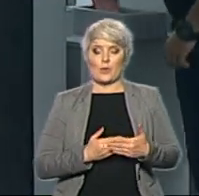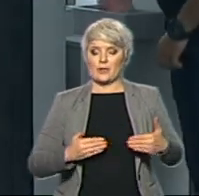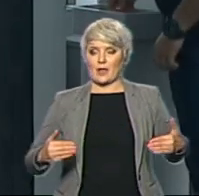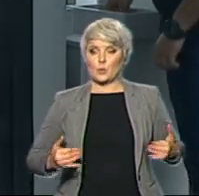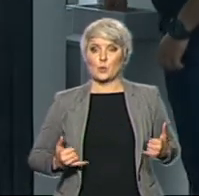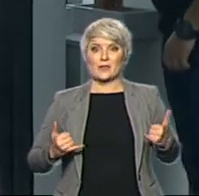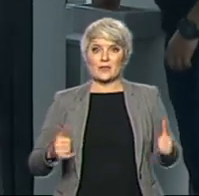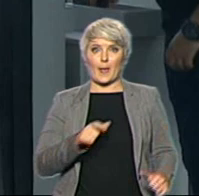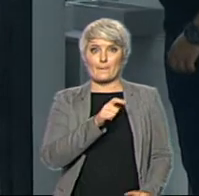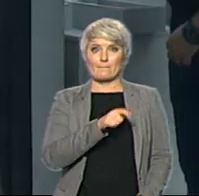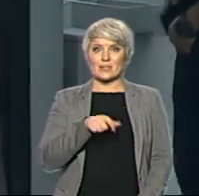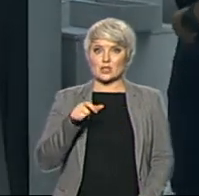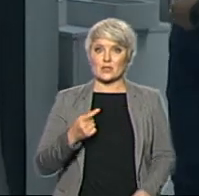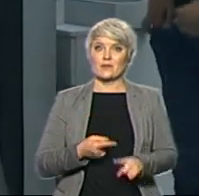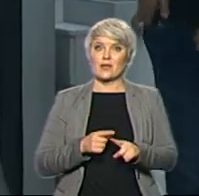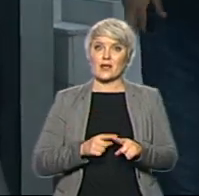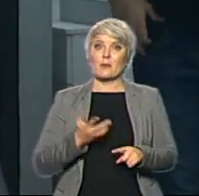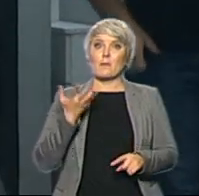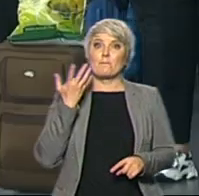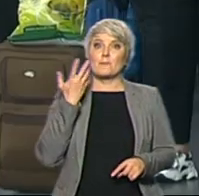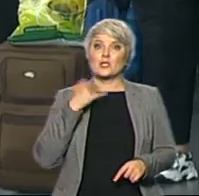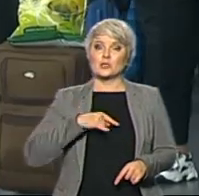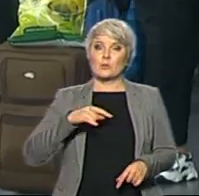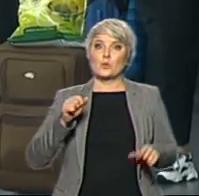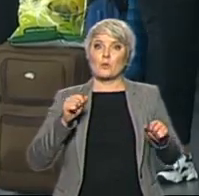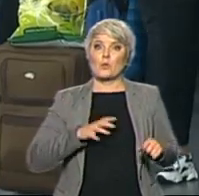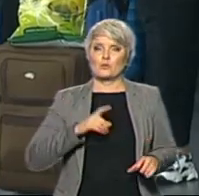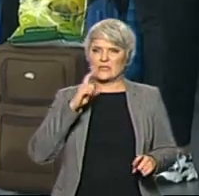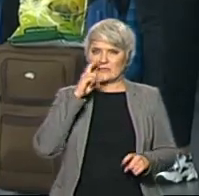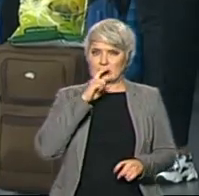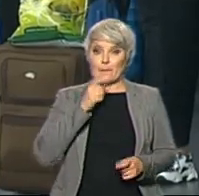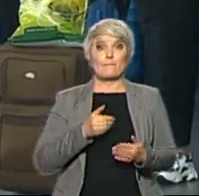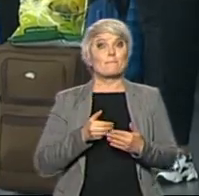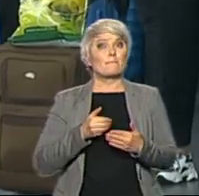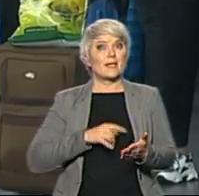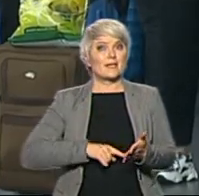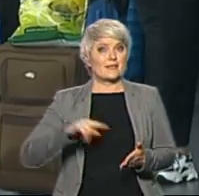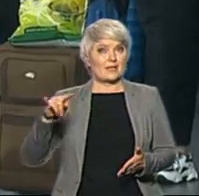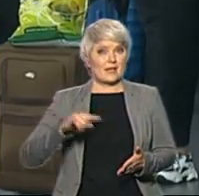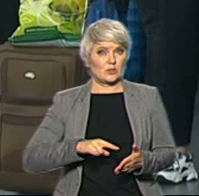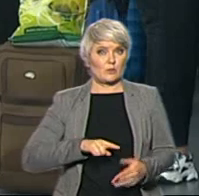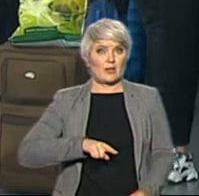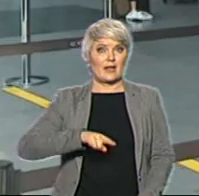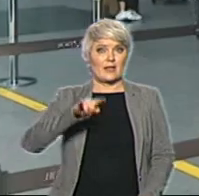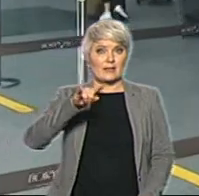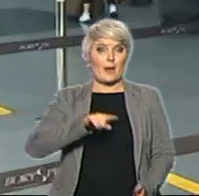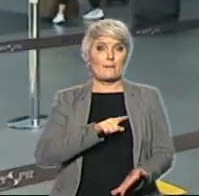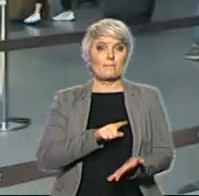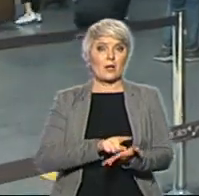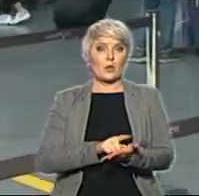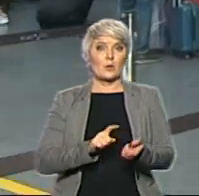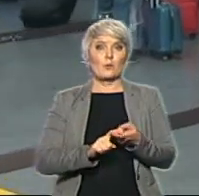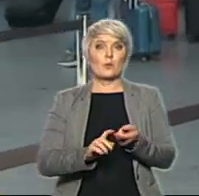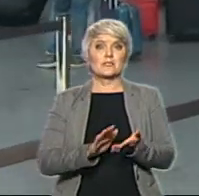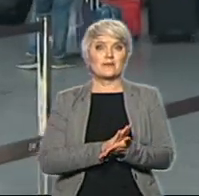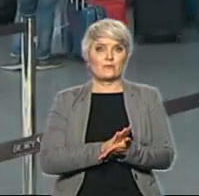зле, повідомив директор аеропорту Павло Рябікін. Перед рейсом літак мають продезінфікувати. На